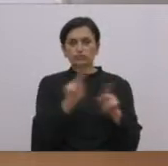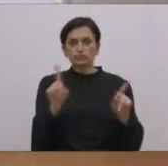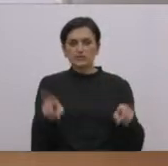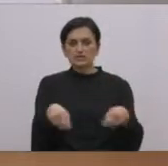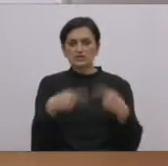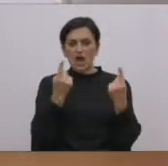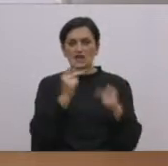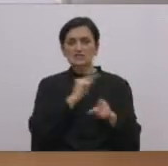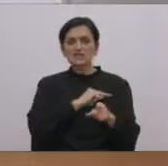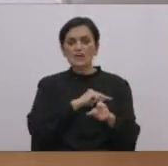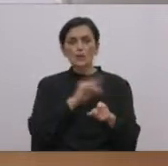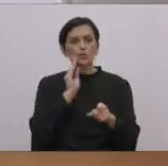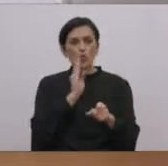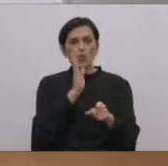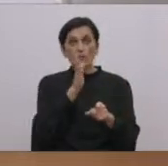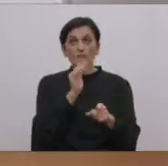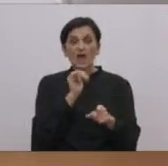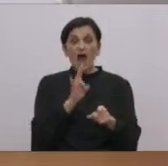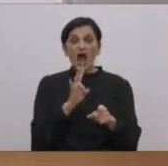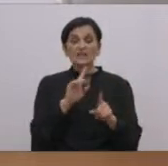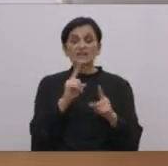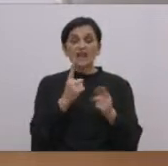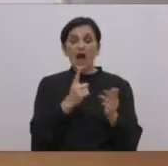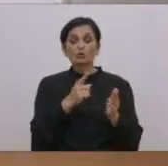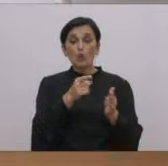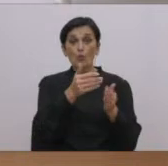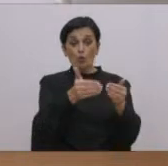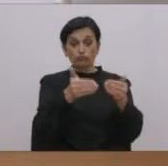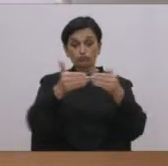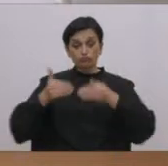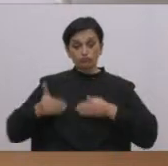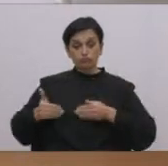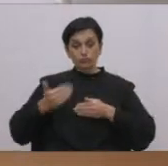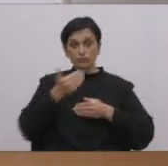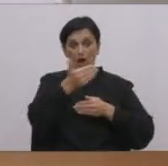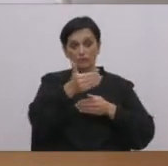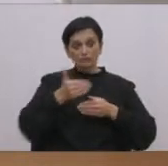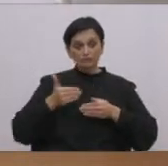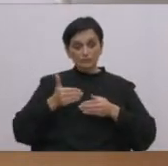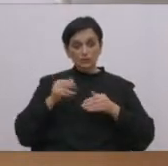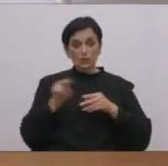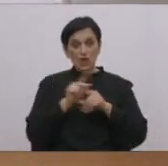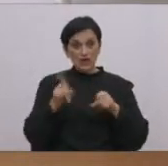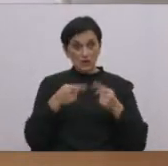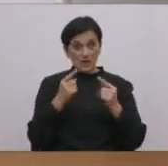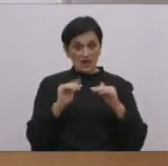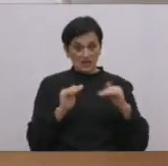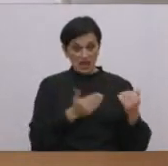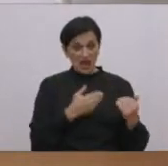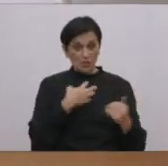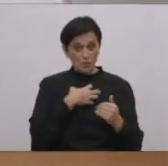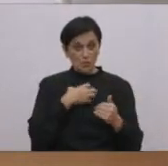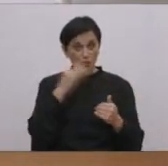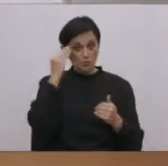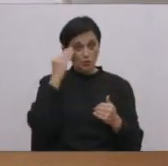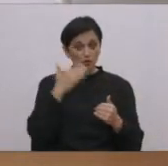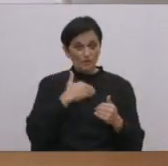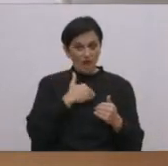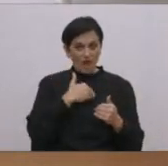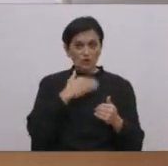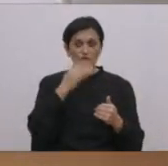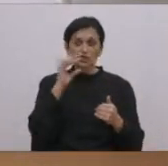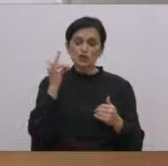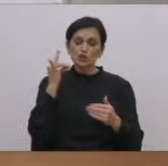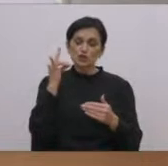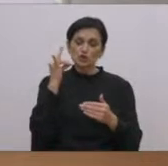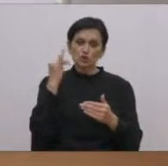სარესტავრაციო სამუშაოებს? ან რატომ გადაწიეთ უკან მათი რეაბილიტაცია? ნაკლებ მნიშვნელოვნად მიგაჩნიათ ჩვენი კულტურისა და